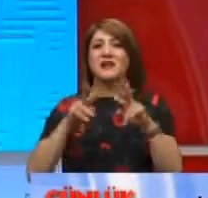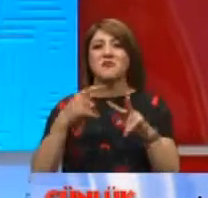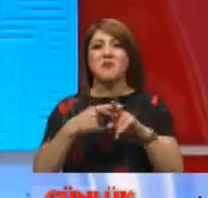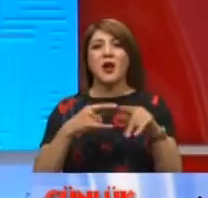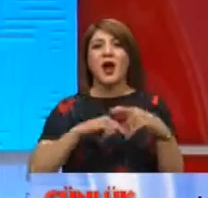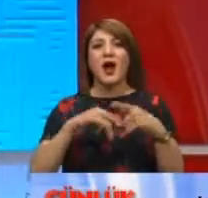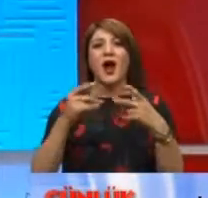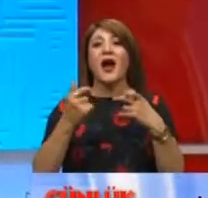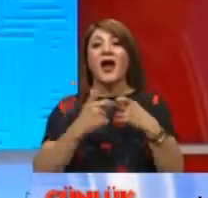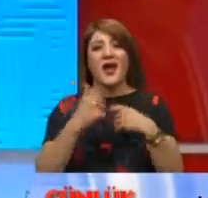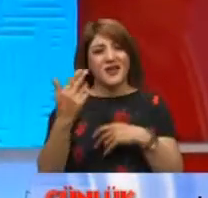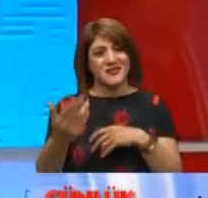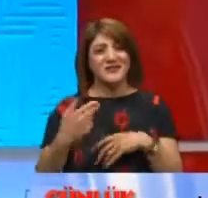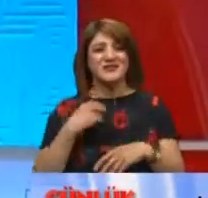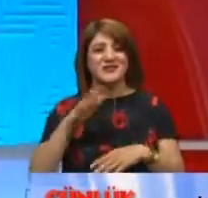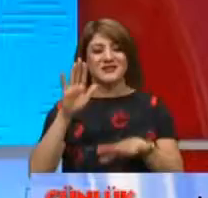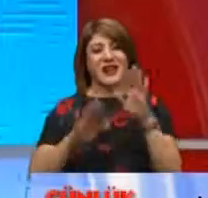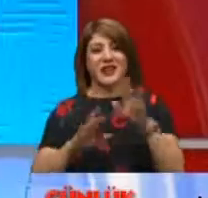şekerimize olarak düşen.